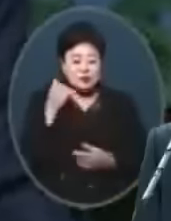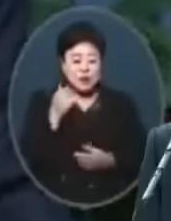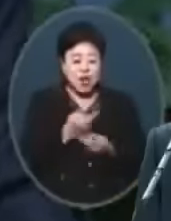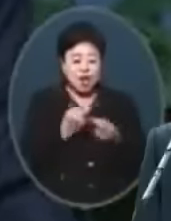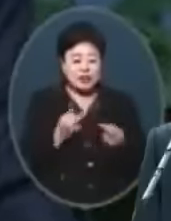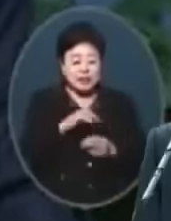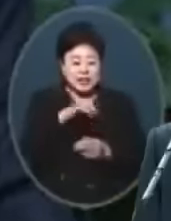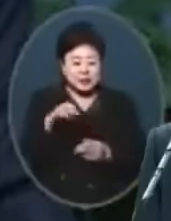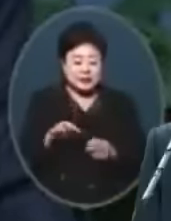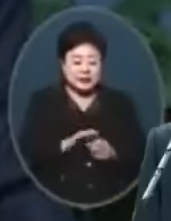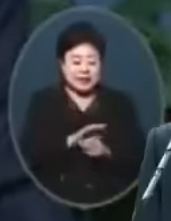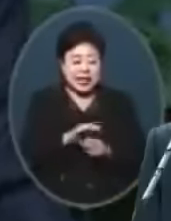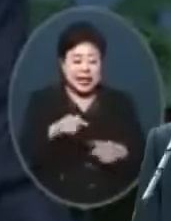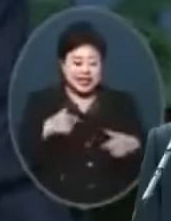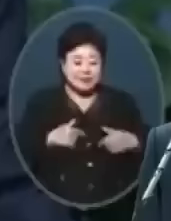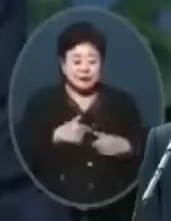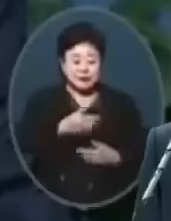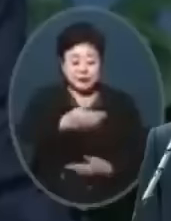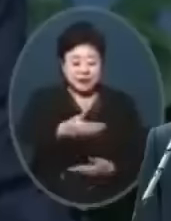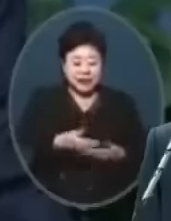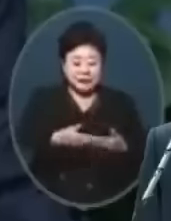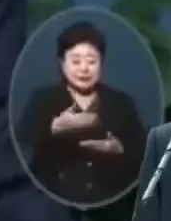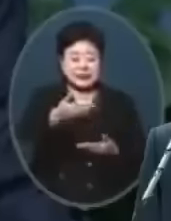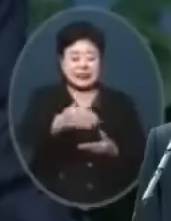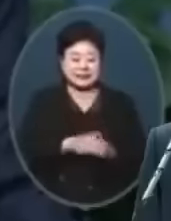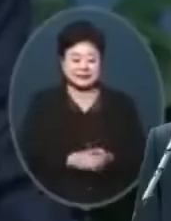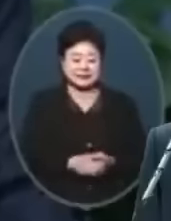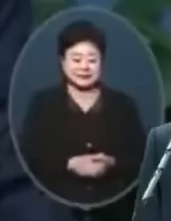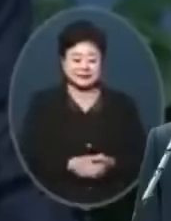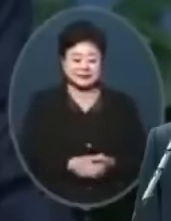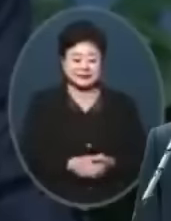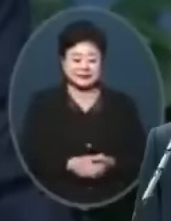간의 사랑과 기쁨을 나누는